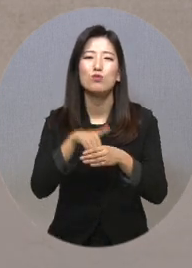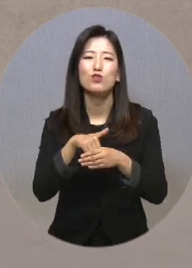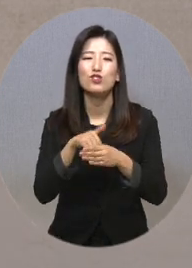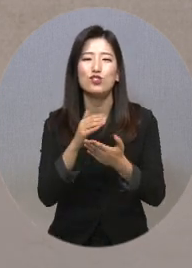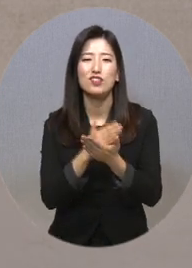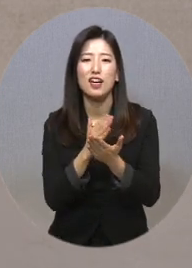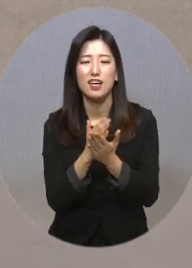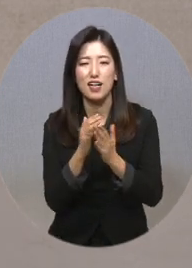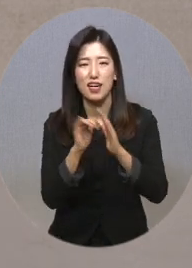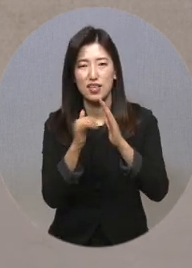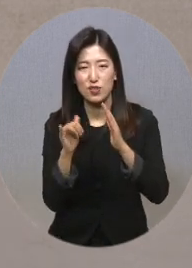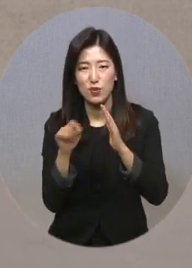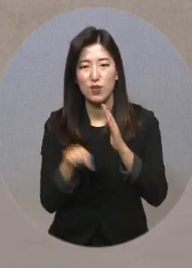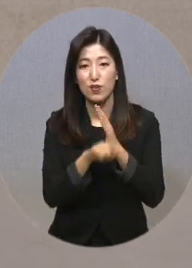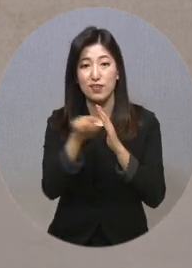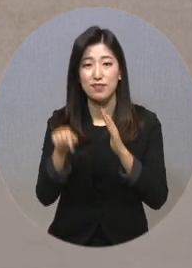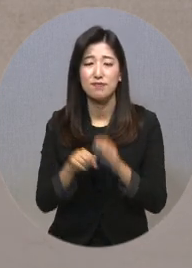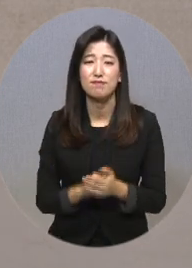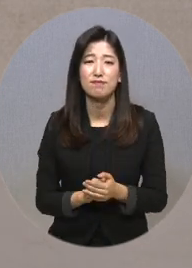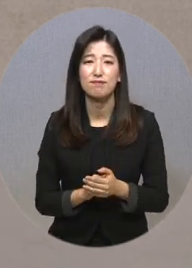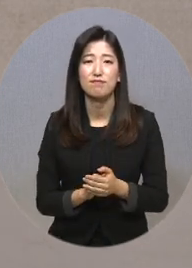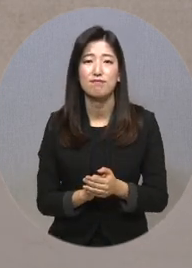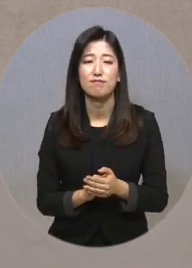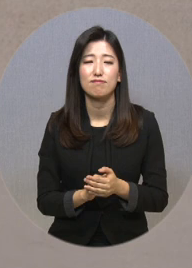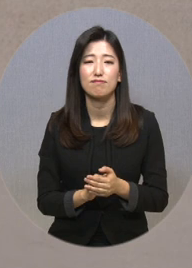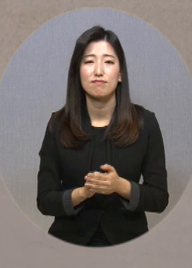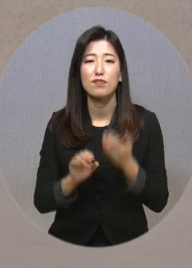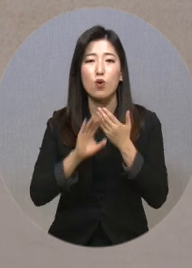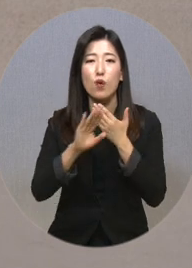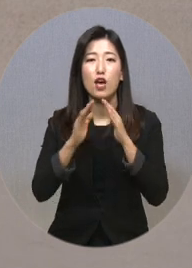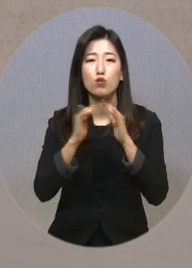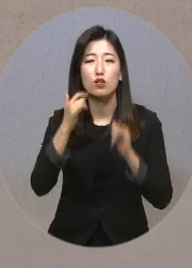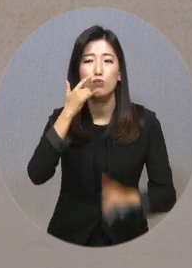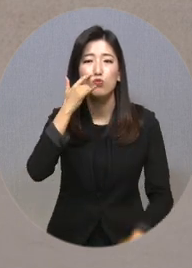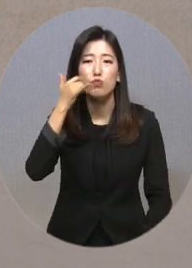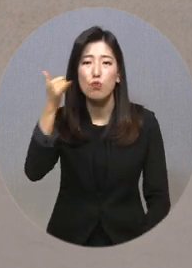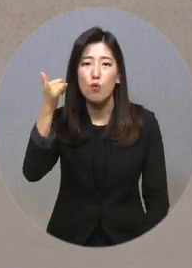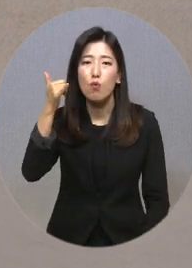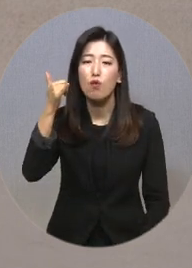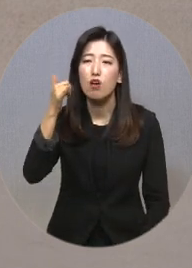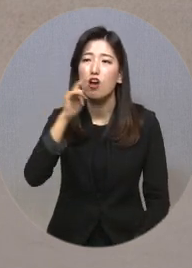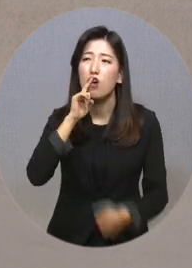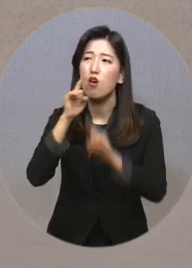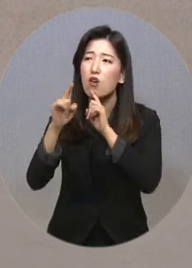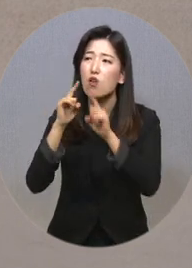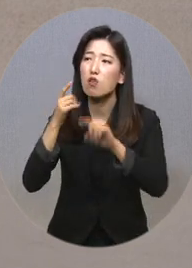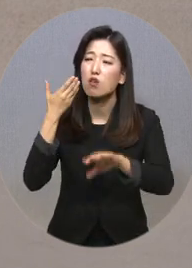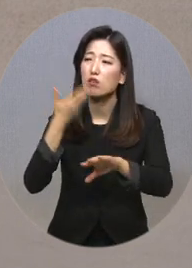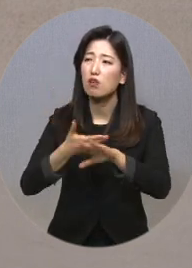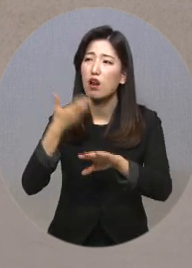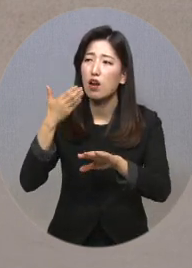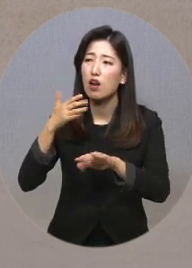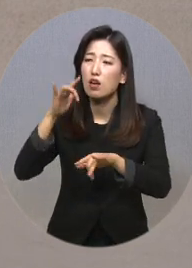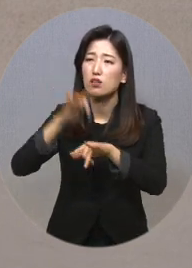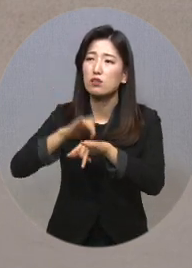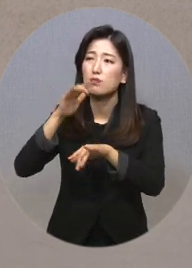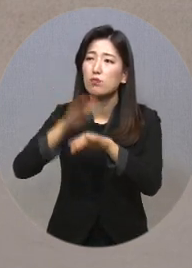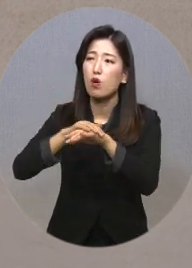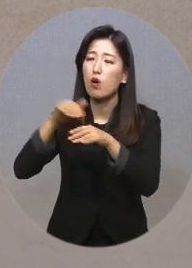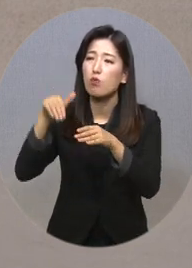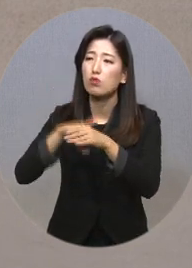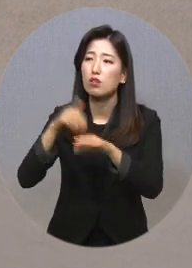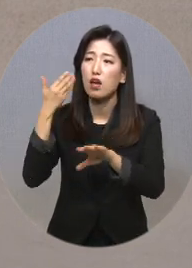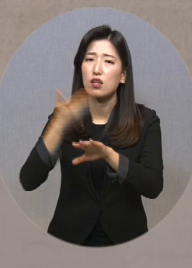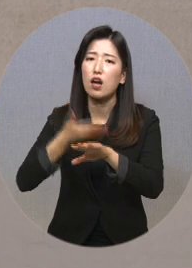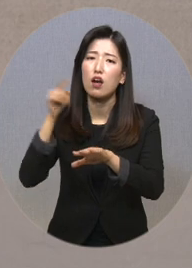말씀드리겠습니다. 외국인 부모의 언어, 관습 등 극복해야 할 문화의 차이를